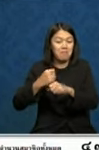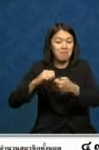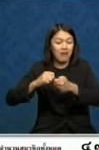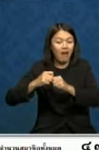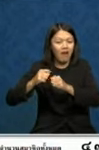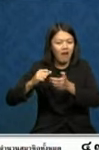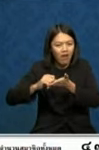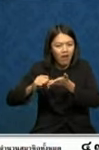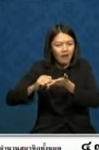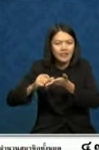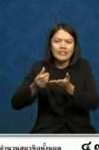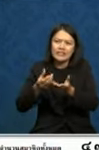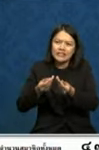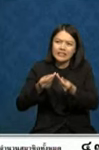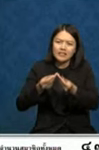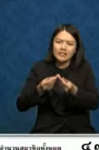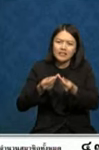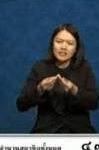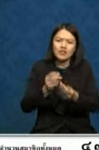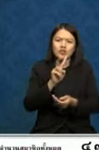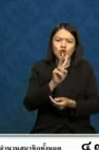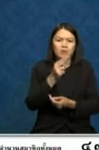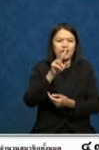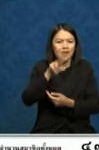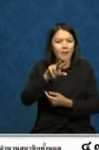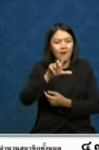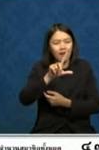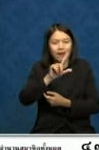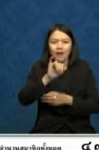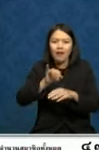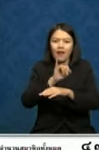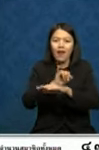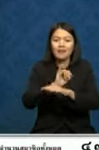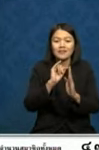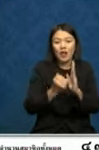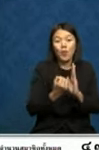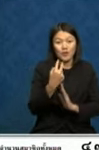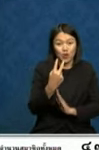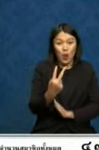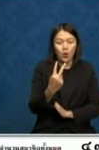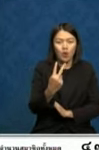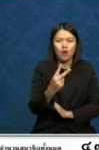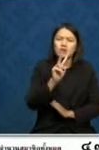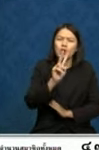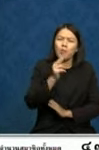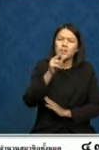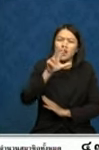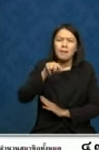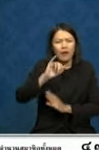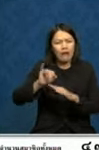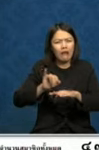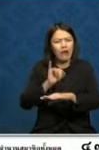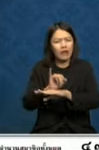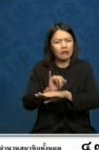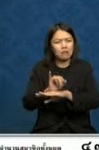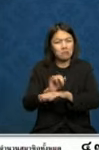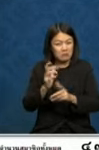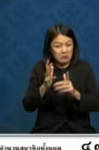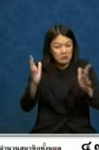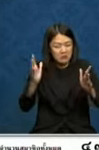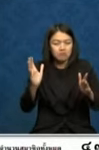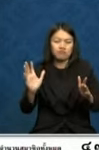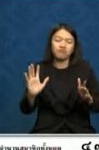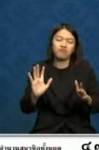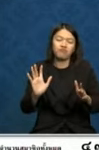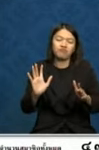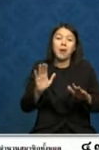ย2จังหวัดรวมกัน 23,000 ไร่นะครับ 23,000 ไร่ดูเหมือนจะเยอะนะครับแต่ถ้าเกิดว่